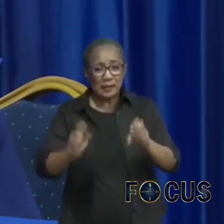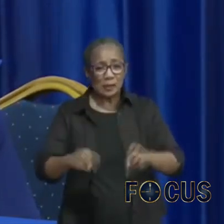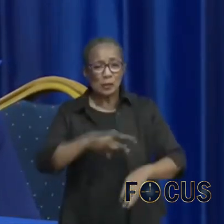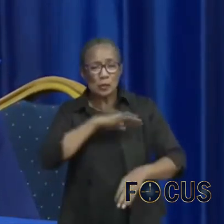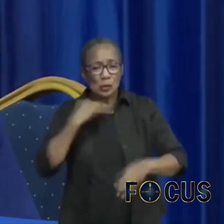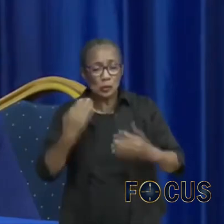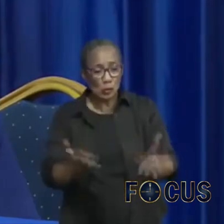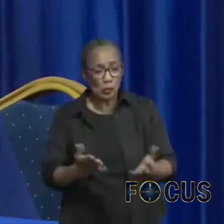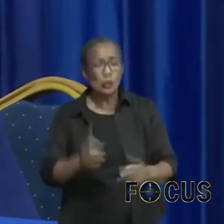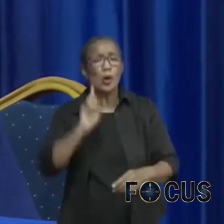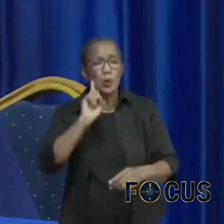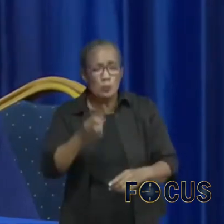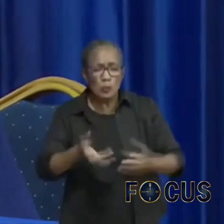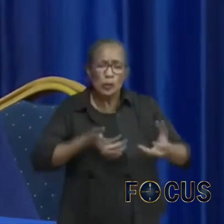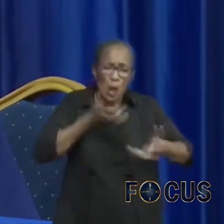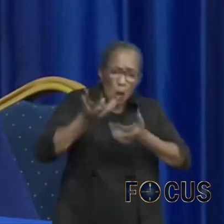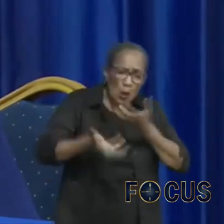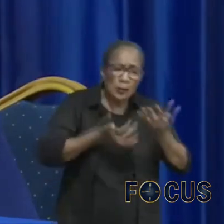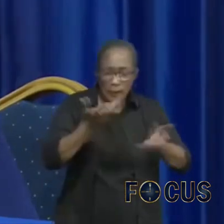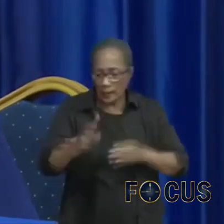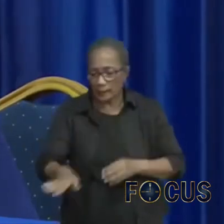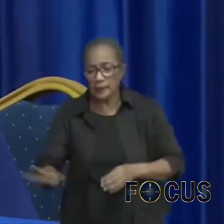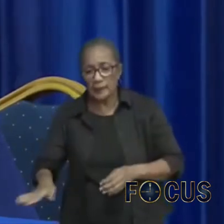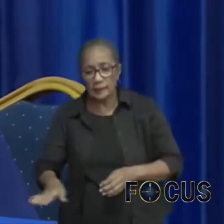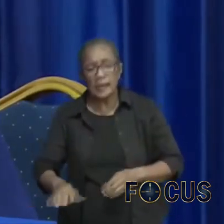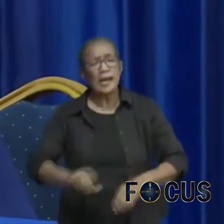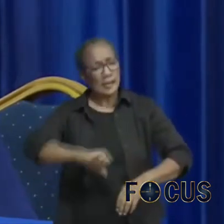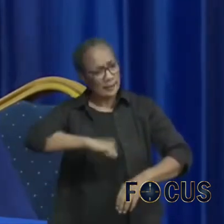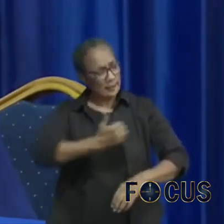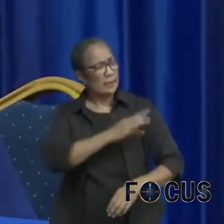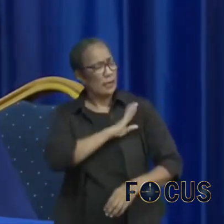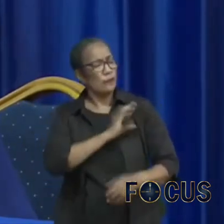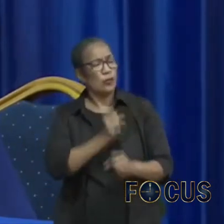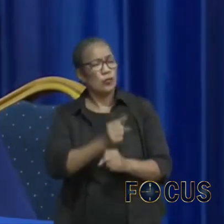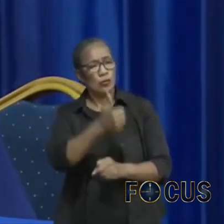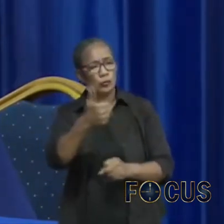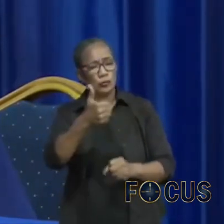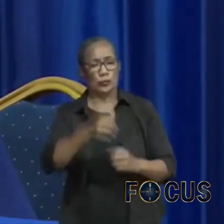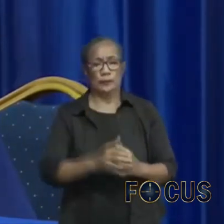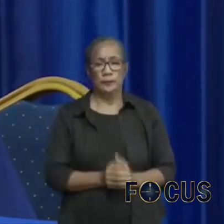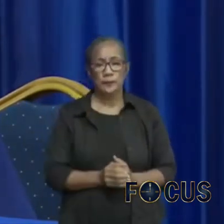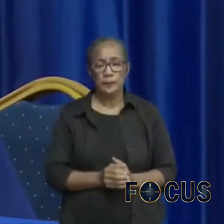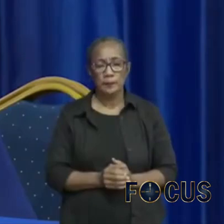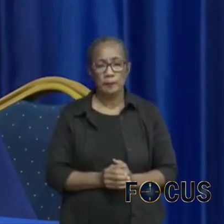dingen moeten kinderen weten en dan gaan ze het ook vanzelf doen.